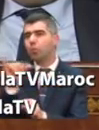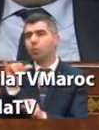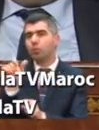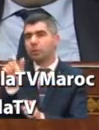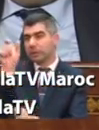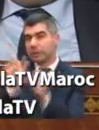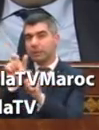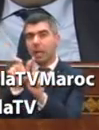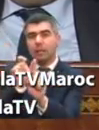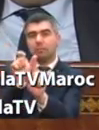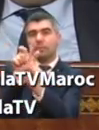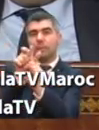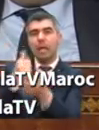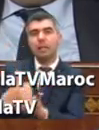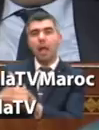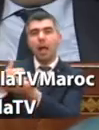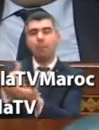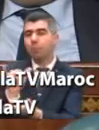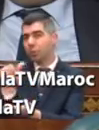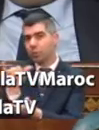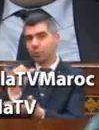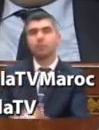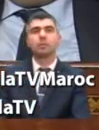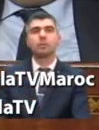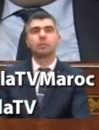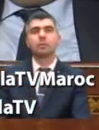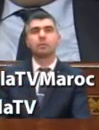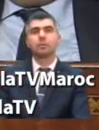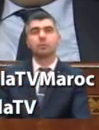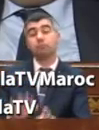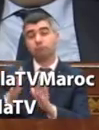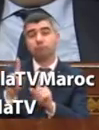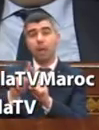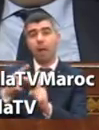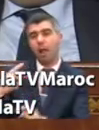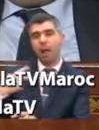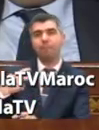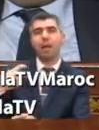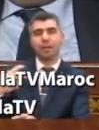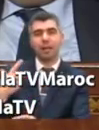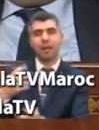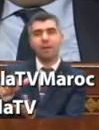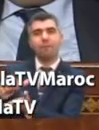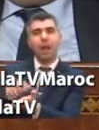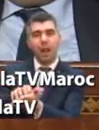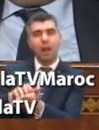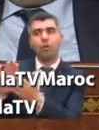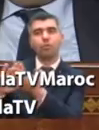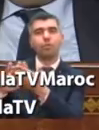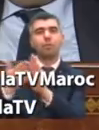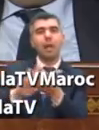الدعم في الغالب ديالو يستهدف كبار الفلاحين في بعض التعاونيات والجمعيات